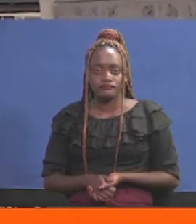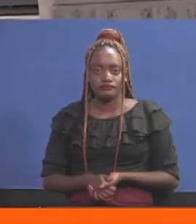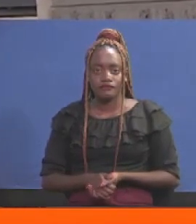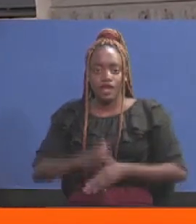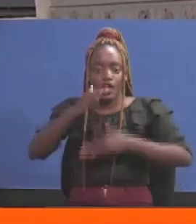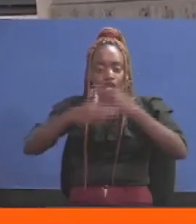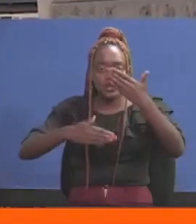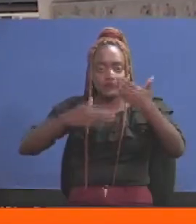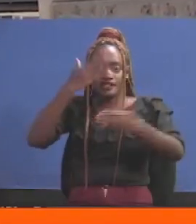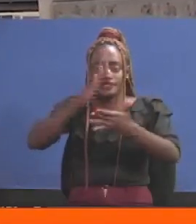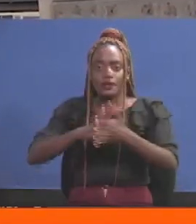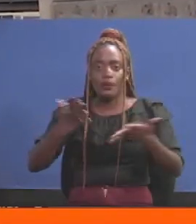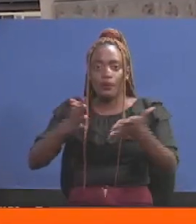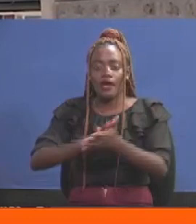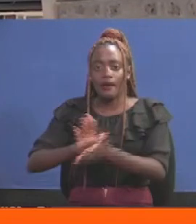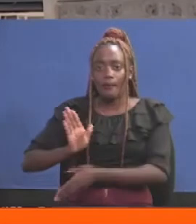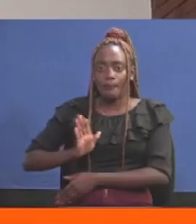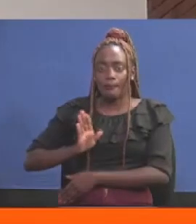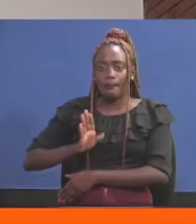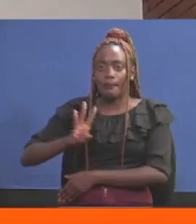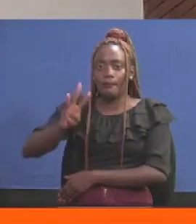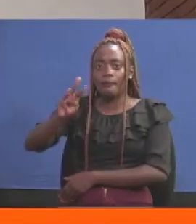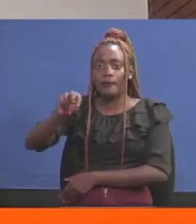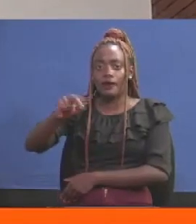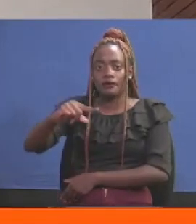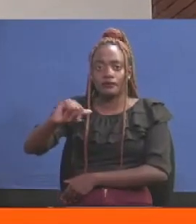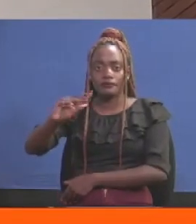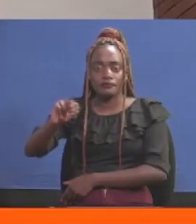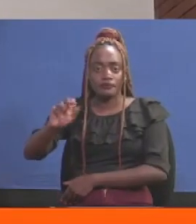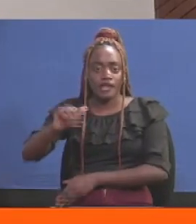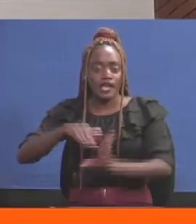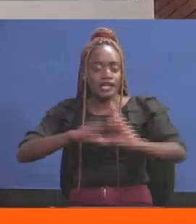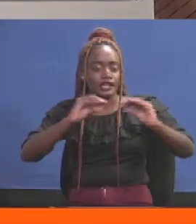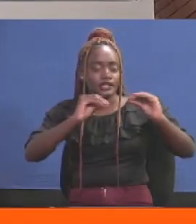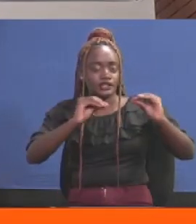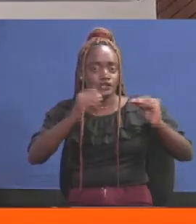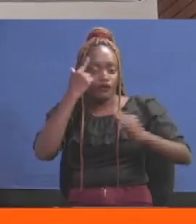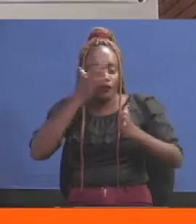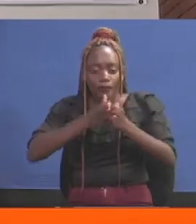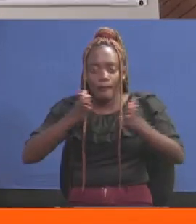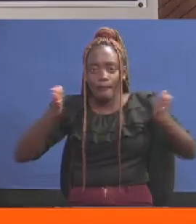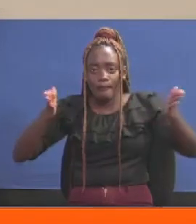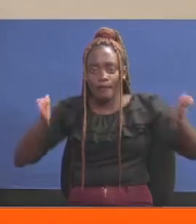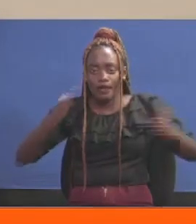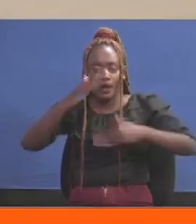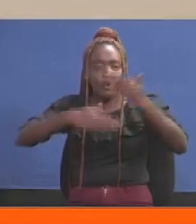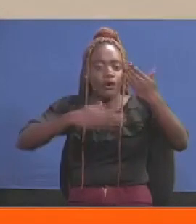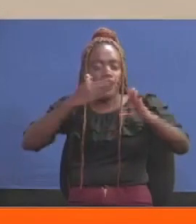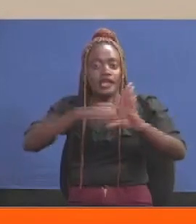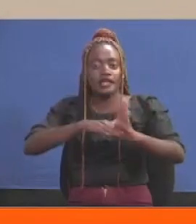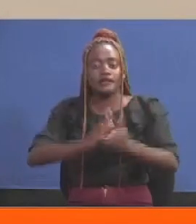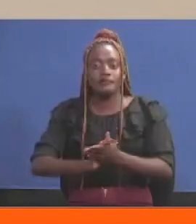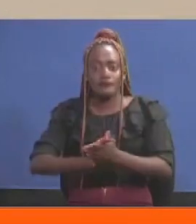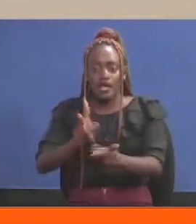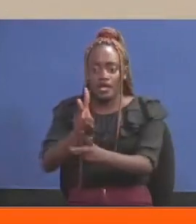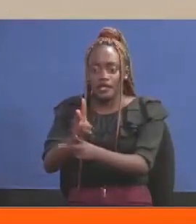Chuo kikuu cha Mama Ngina kimeandaa hile kongamano la siku moja la kuwapa mafunzo waathiriwa upanuzi wa chuo hicho ili kuwapa